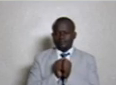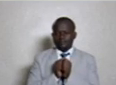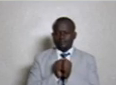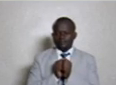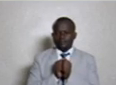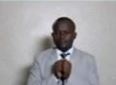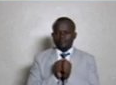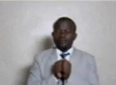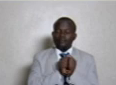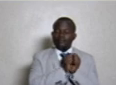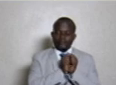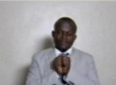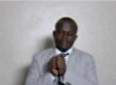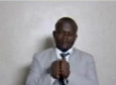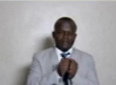Nibyo abanyarwanda